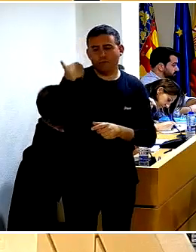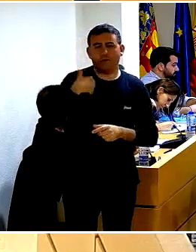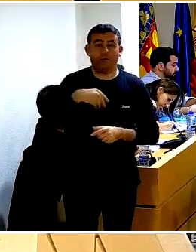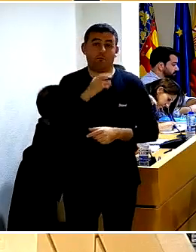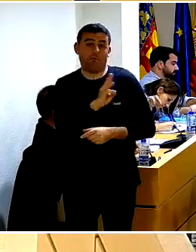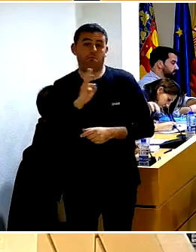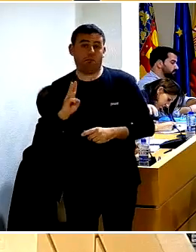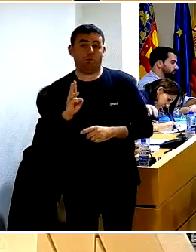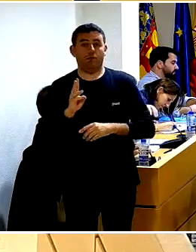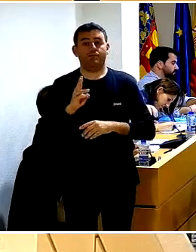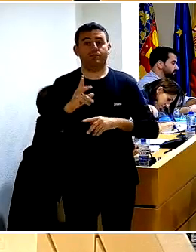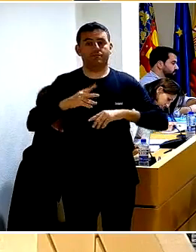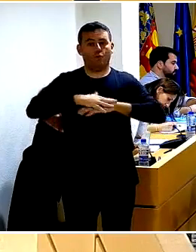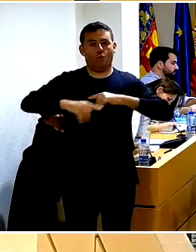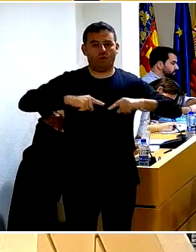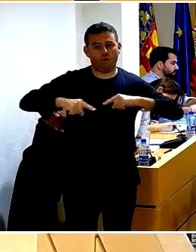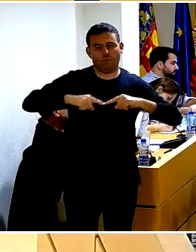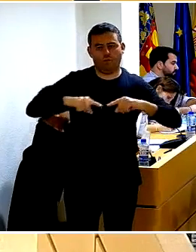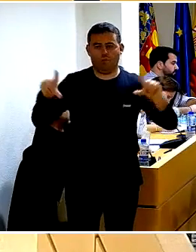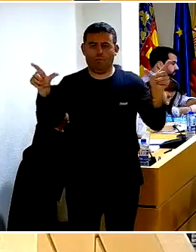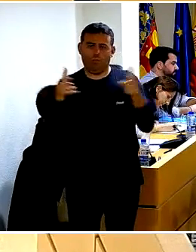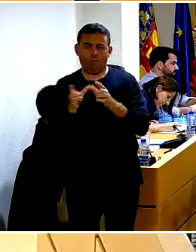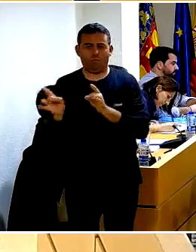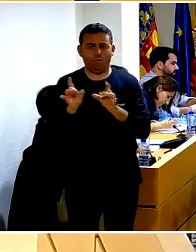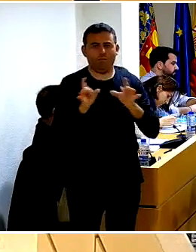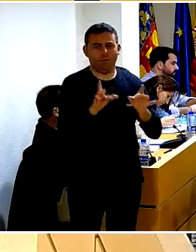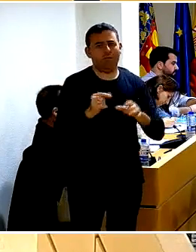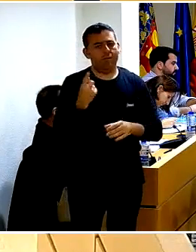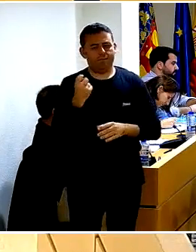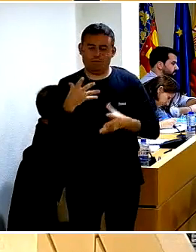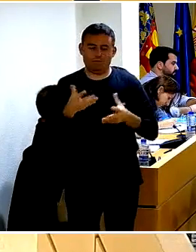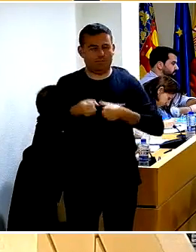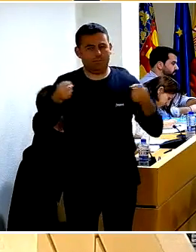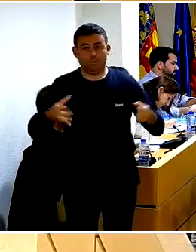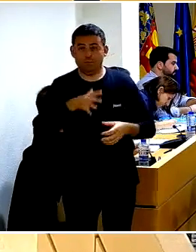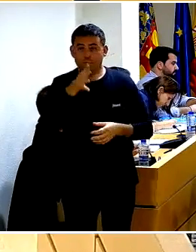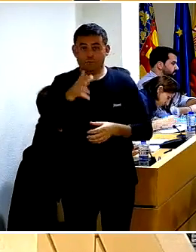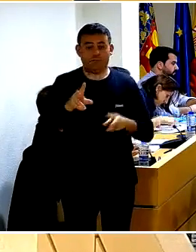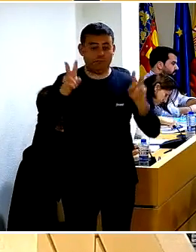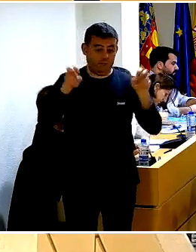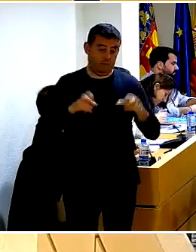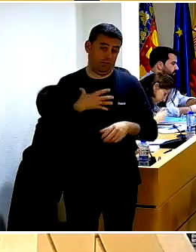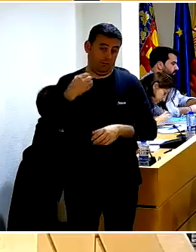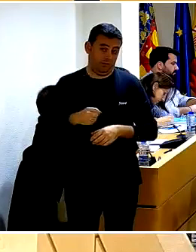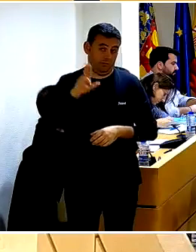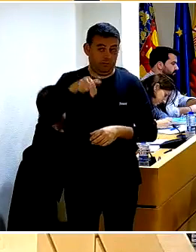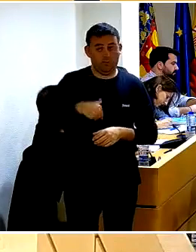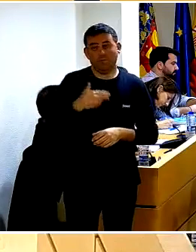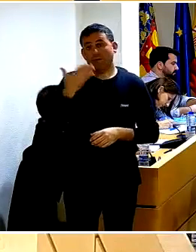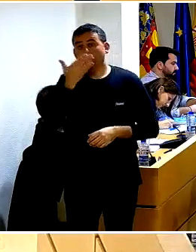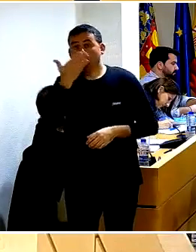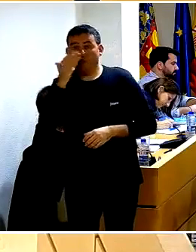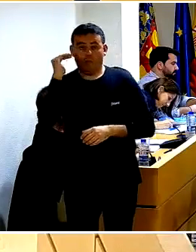tan sensibles com benestar social o l'escola d'adults. Recordem que durant els 8 anys del govern del Partit